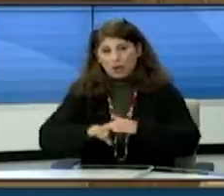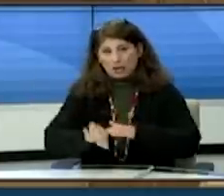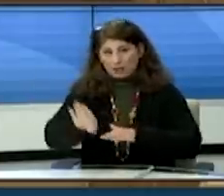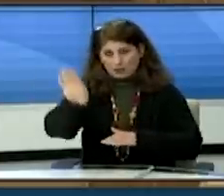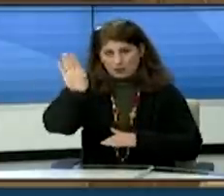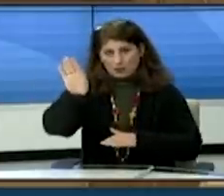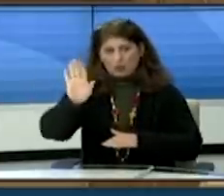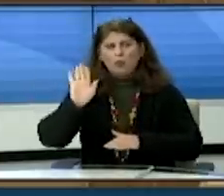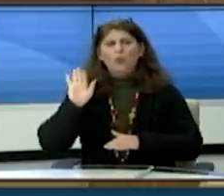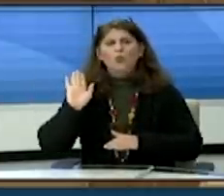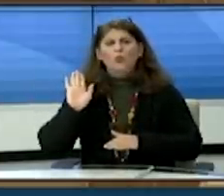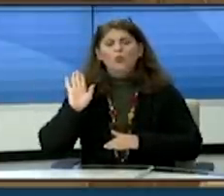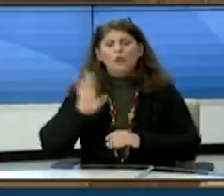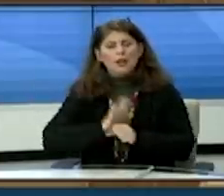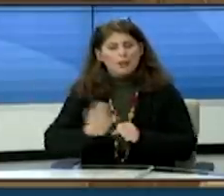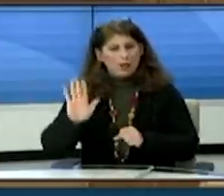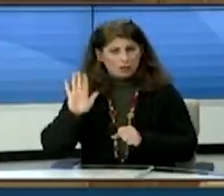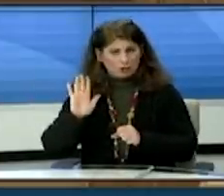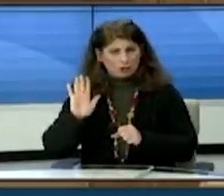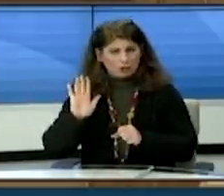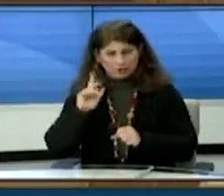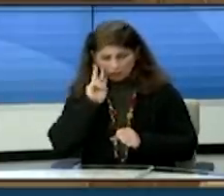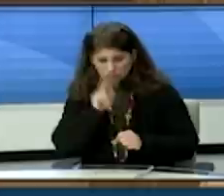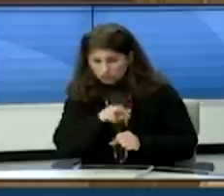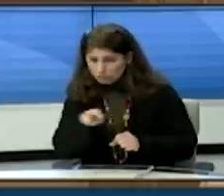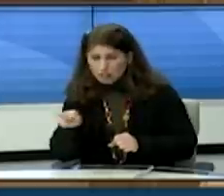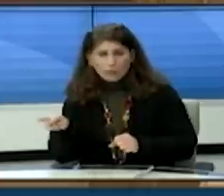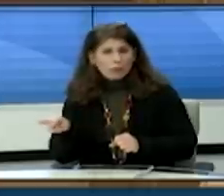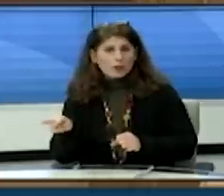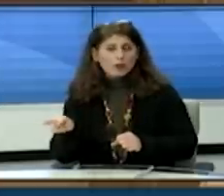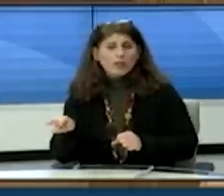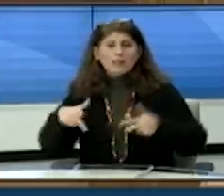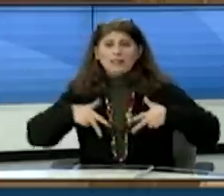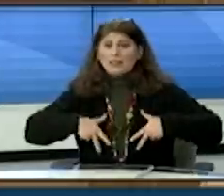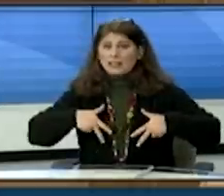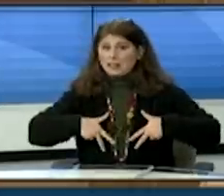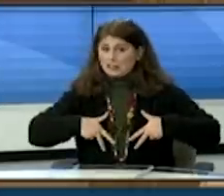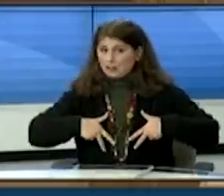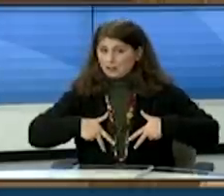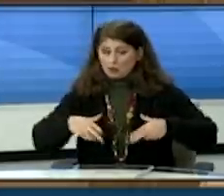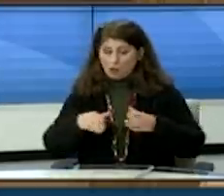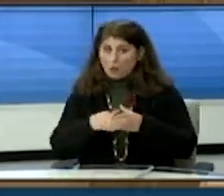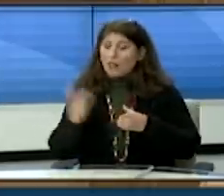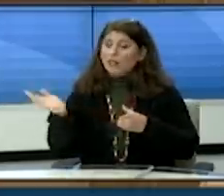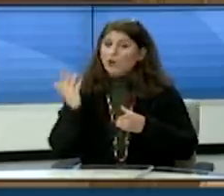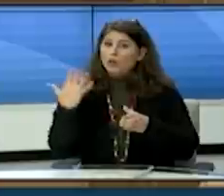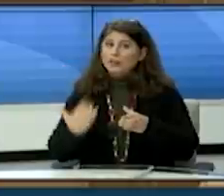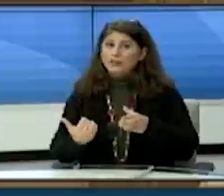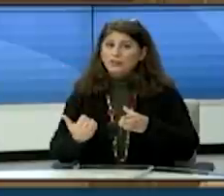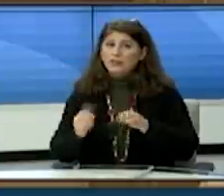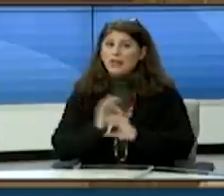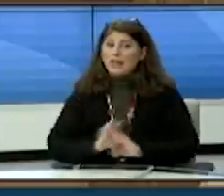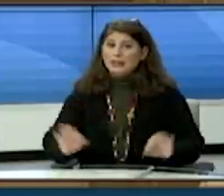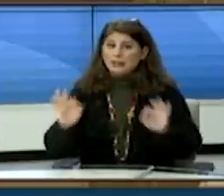Ανάκαμψης. Ούτε ανεπάρκειες εντοπίσαμε στα κυβερνητικά επιτελεία όταν ήταν να